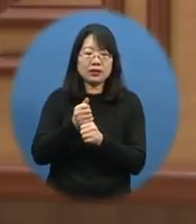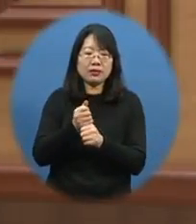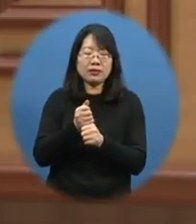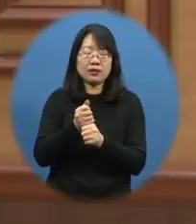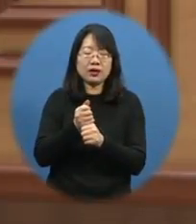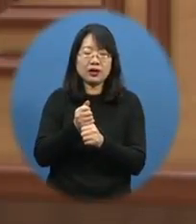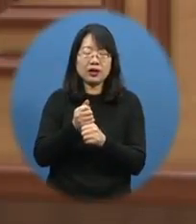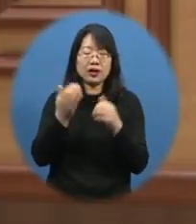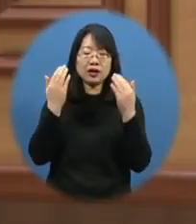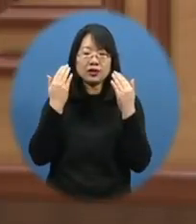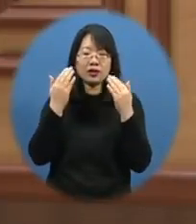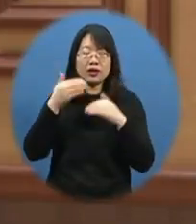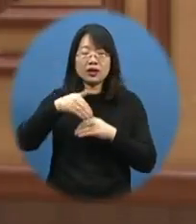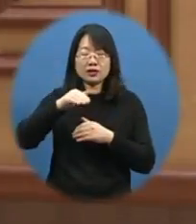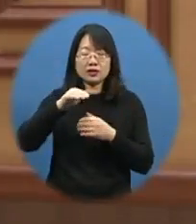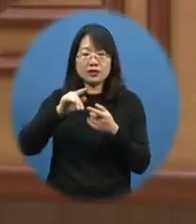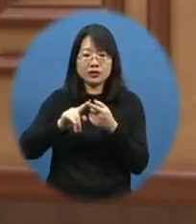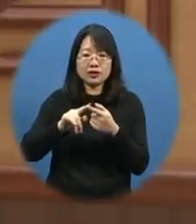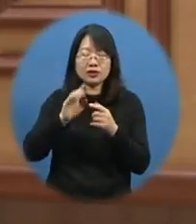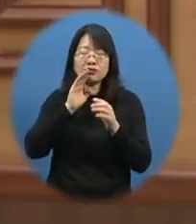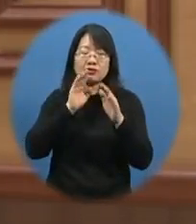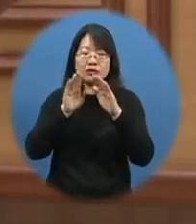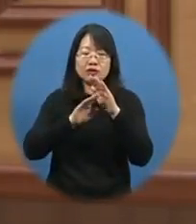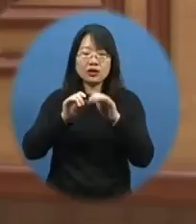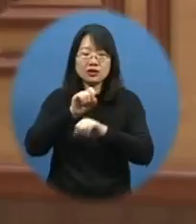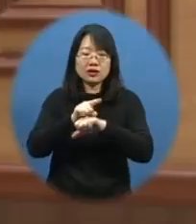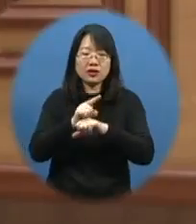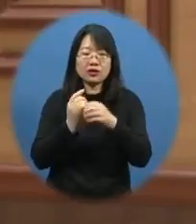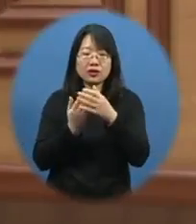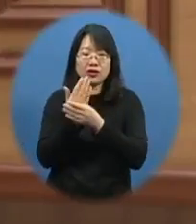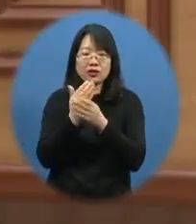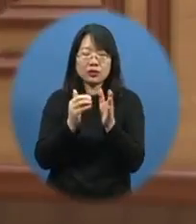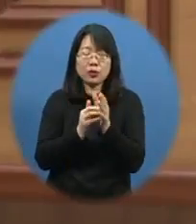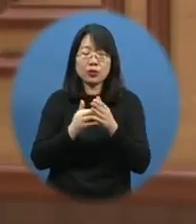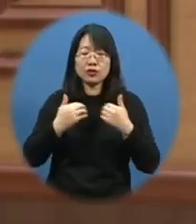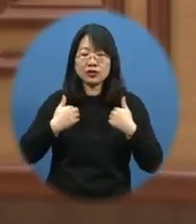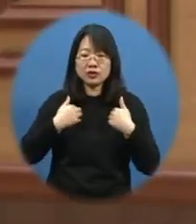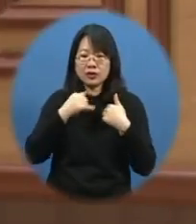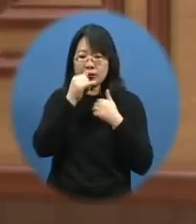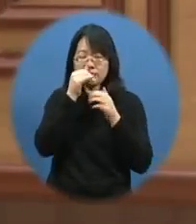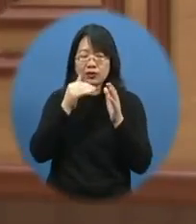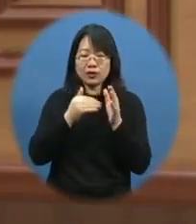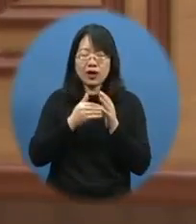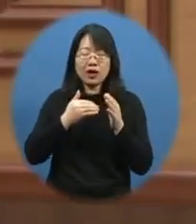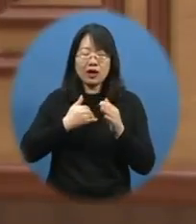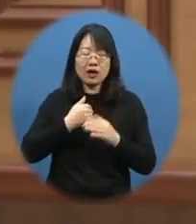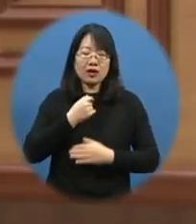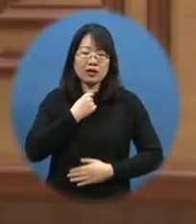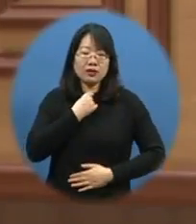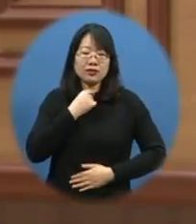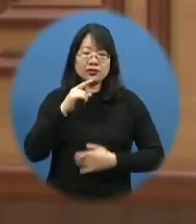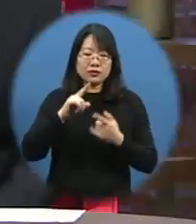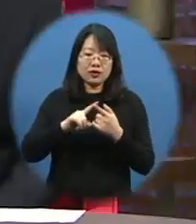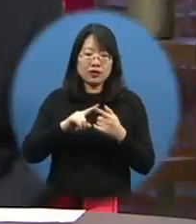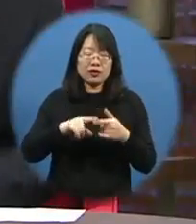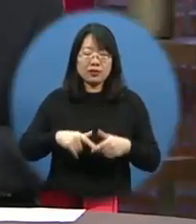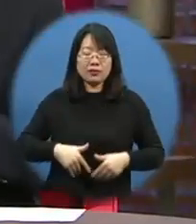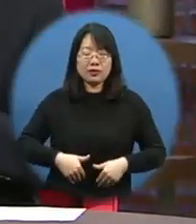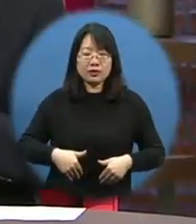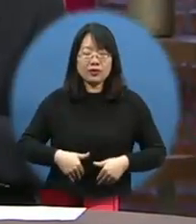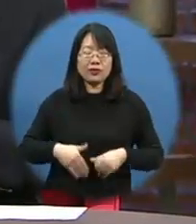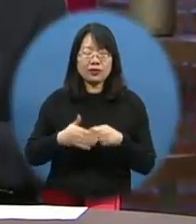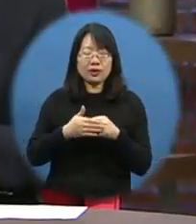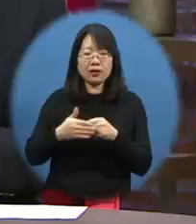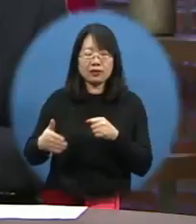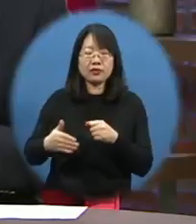잡아야만이 학교 가는 것에 정당성이 생기고 또 거기서 즐거워지고 자기가 하고 싶은 것을 해야 되는 것입니다. 그렇죠. 그래서